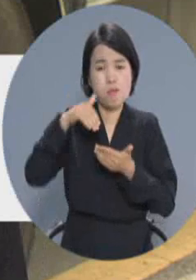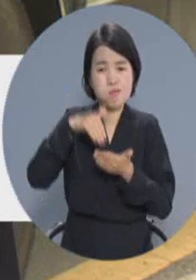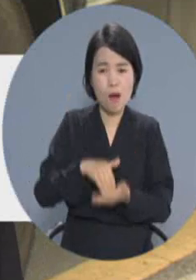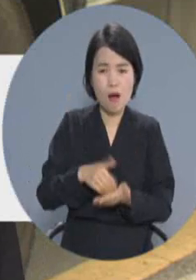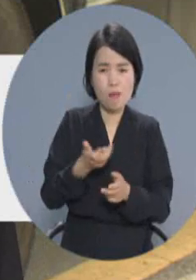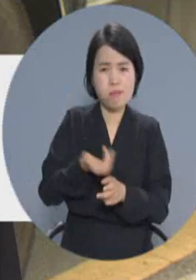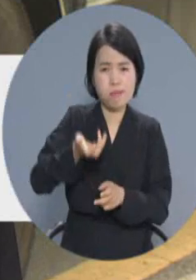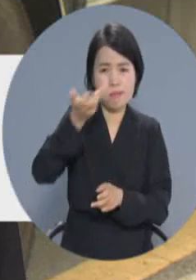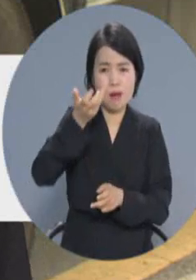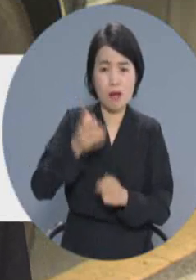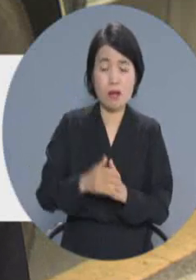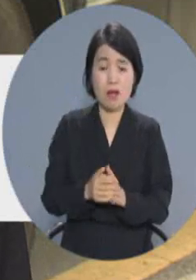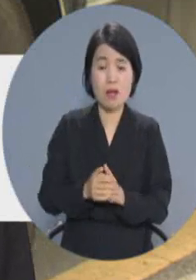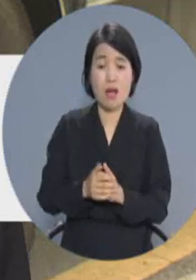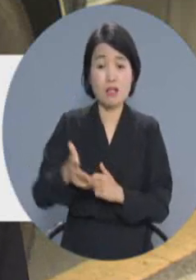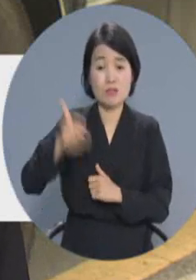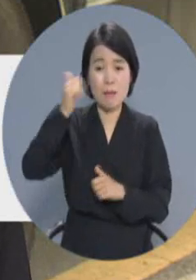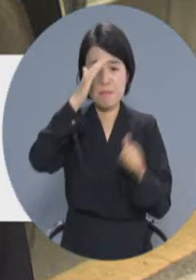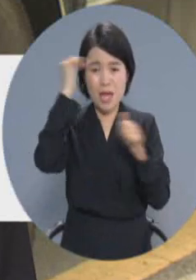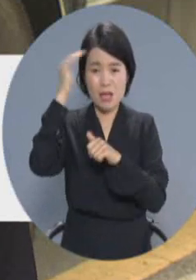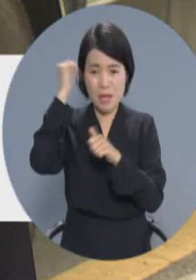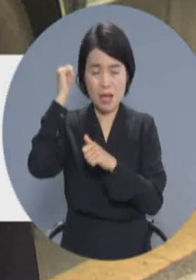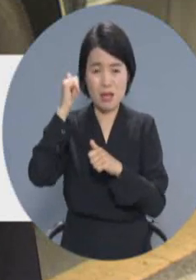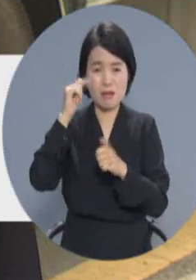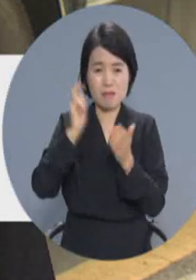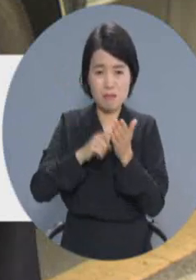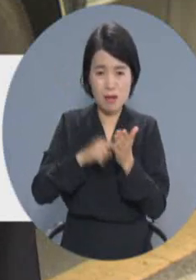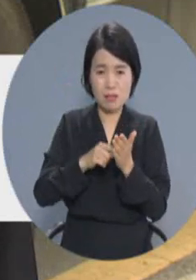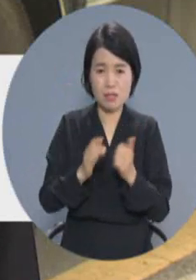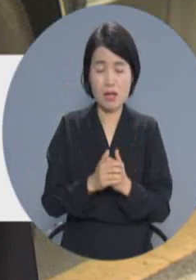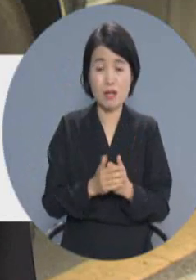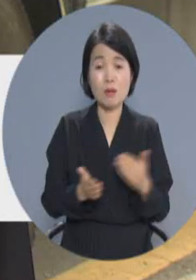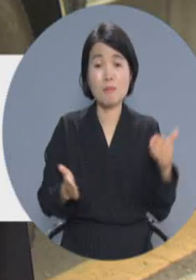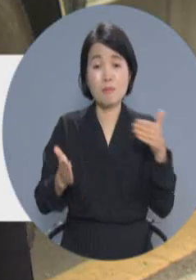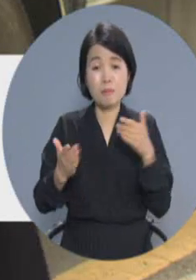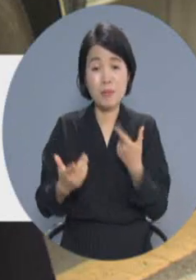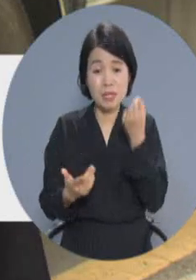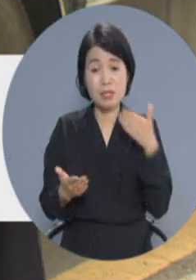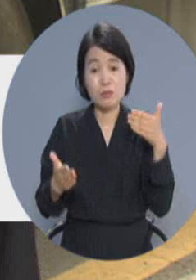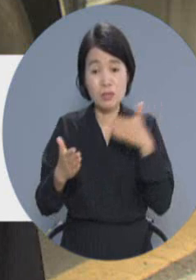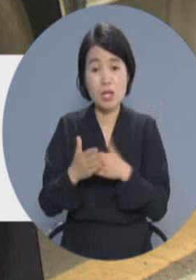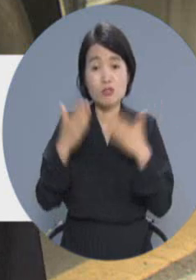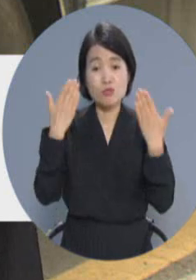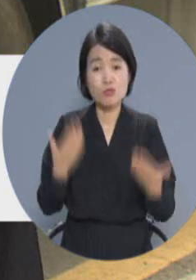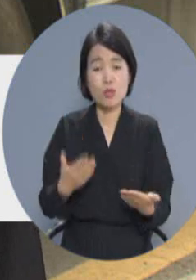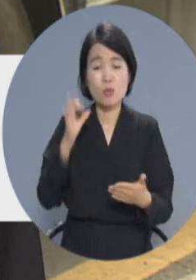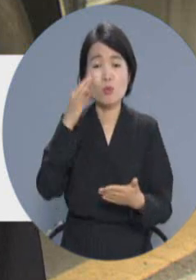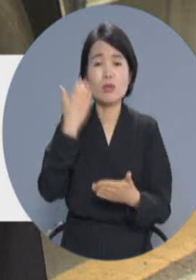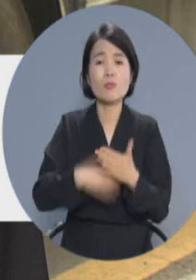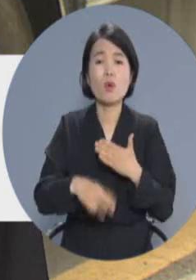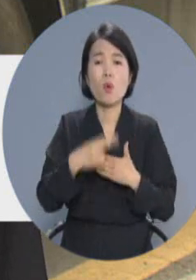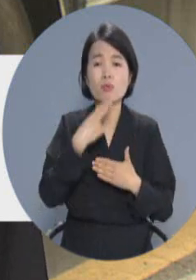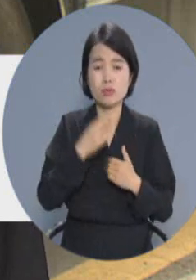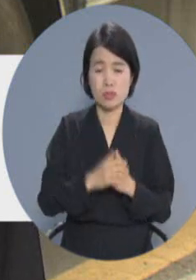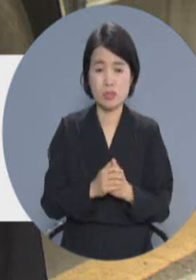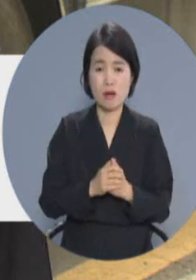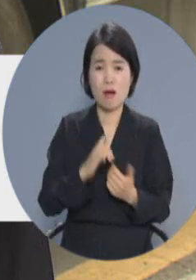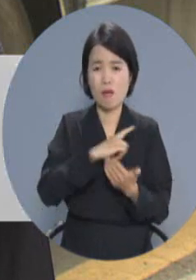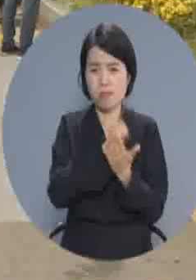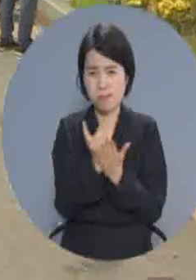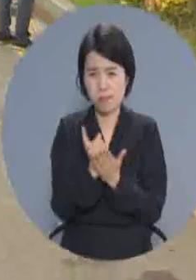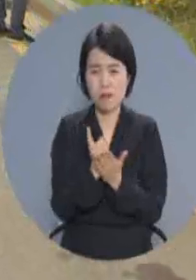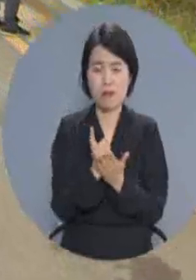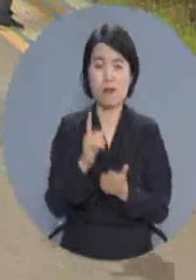하니까 또 빨리 가서 푸고 해야 또 다시 또 쉴 거 아니에요. 아, 남는 게 없으니까 그러다 보니까 이제 과속도 하게